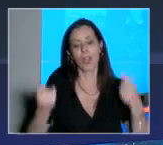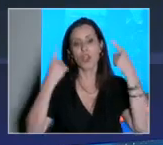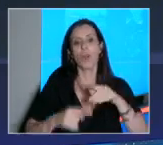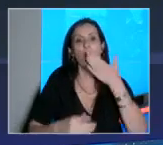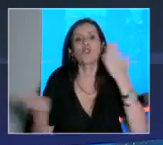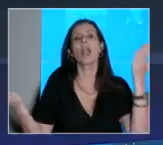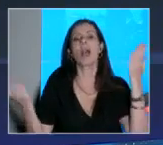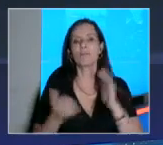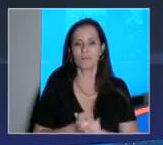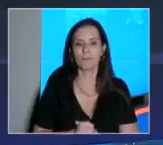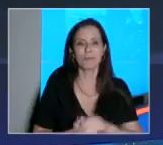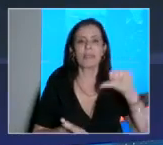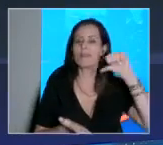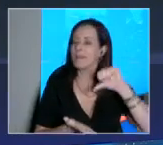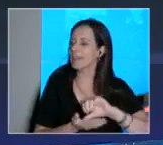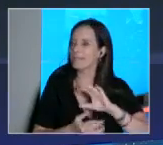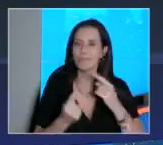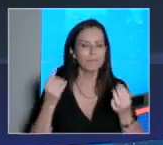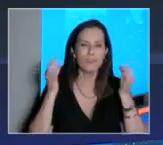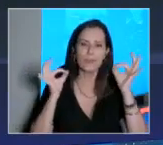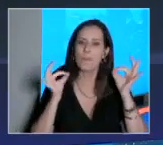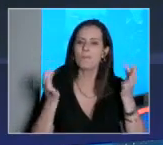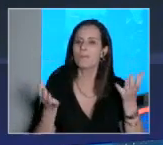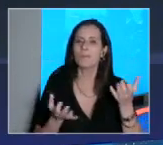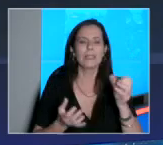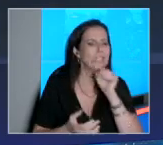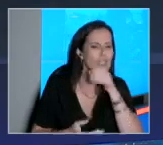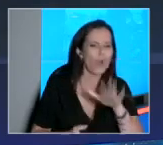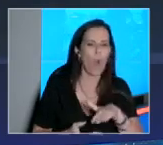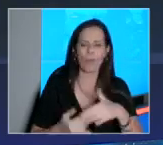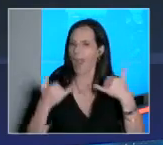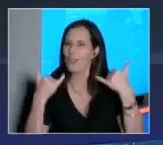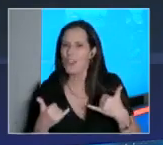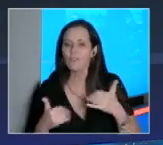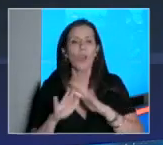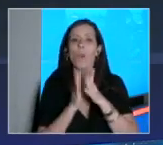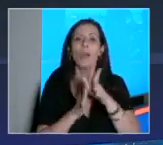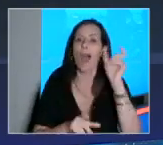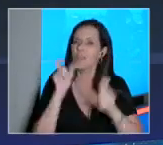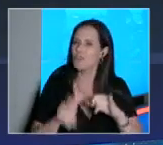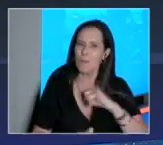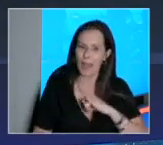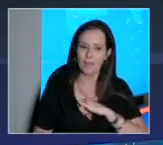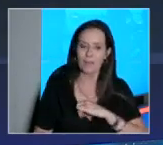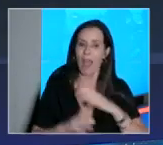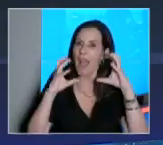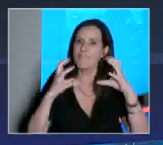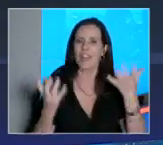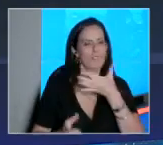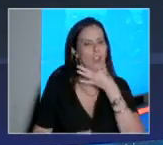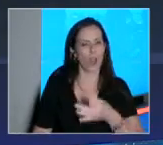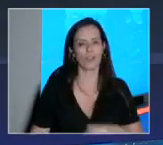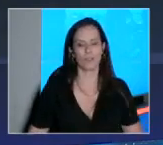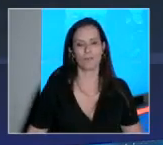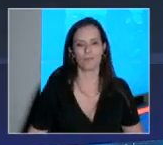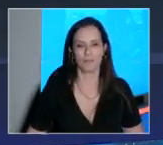ירושלים, חבר'ה, תשמעו, עיר יוצאת דופן, פנטסטית, היסטוריה, הווה, מה שאתם, אנשים מעניינים, אבנים ויופי.